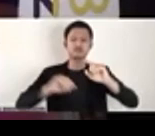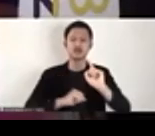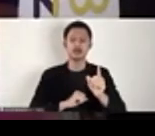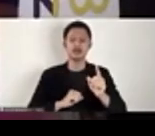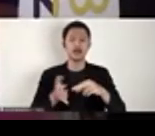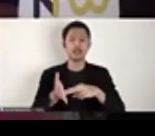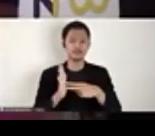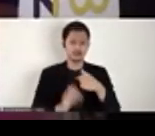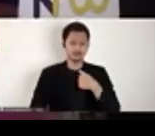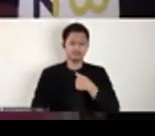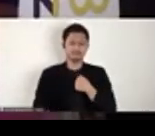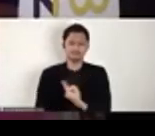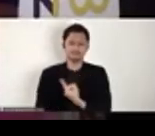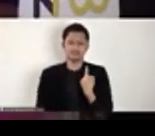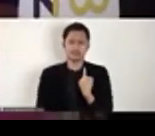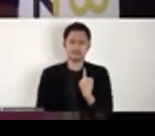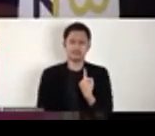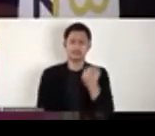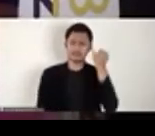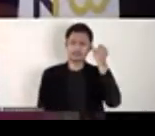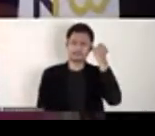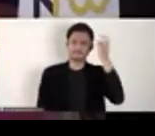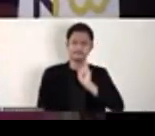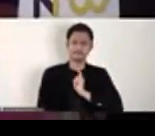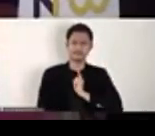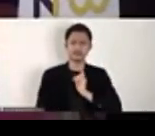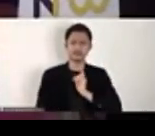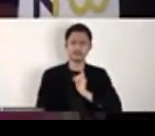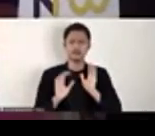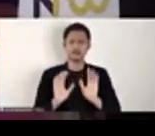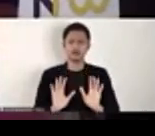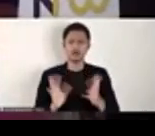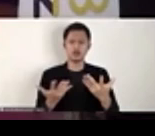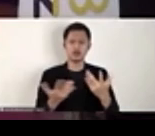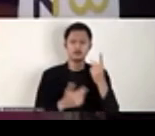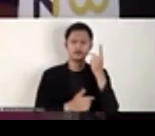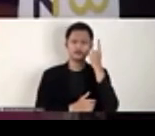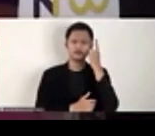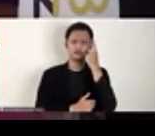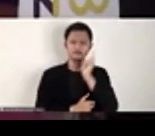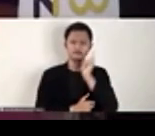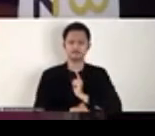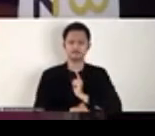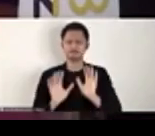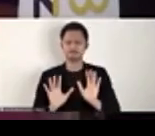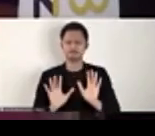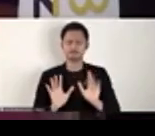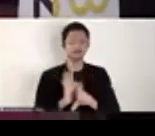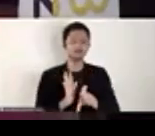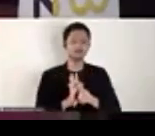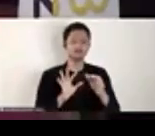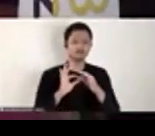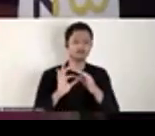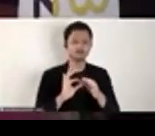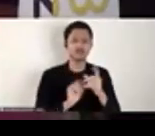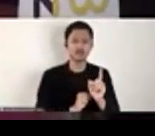melakukan ini sendiri ya apa namanya menjaga menjaga apa namanya setelah ada kerjasama atau kemudian